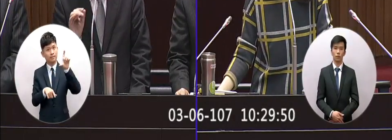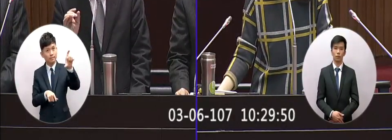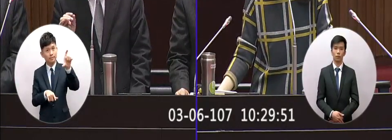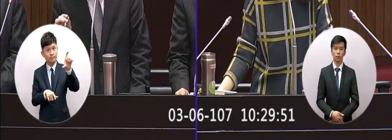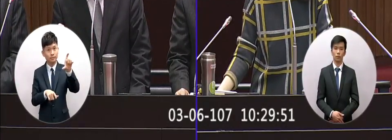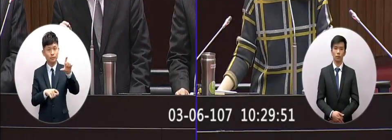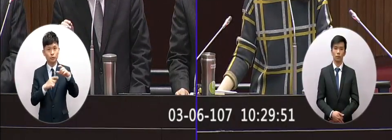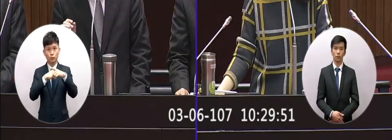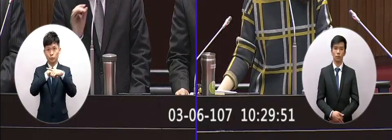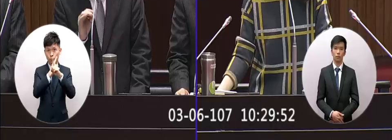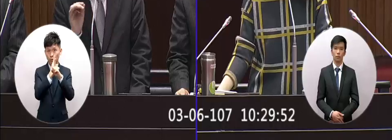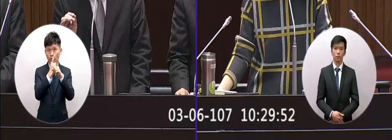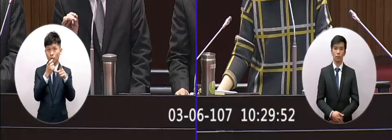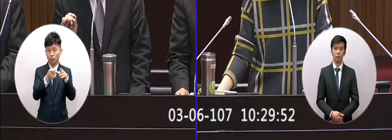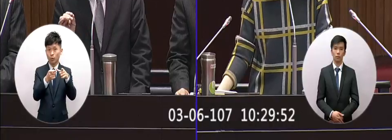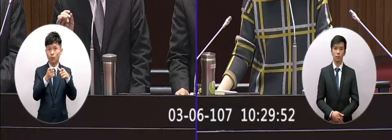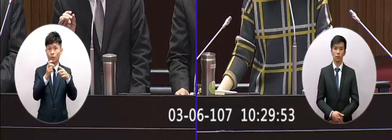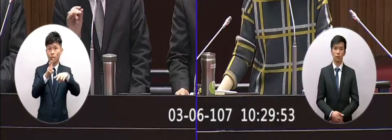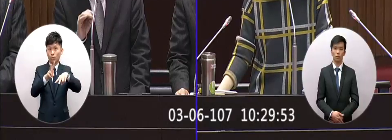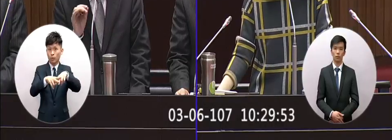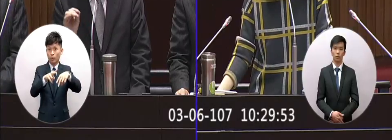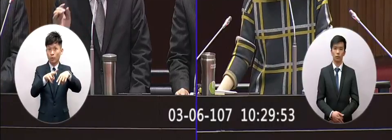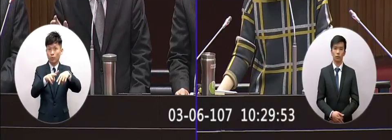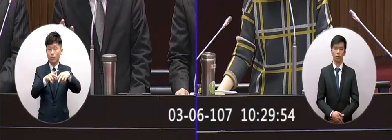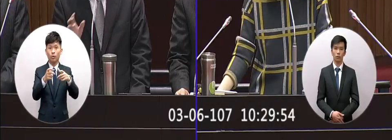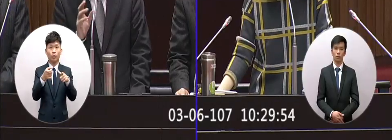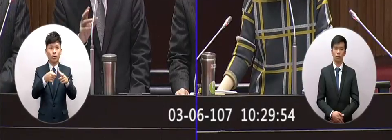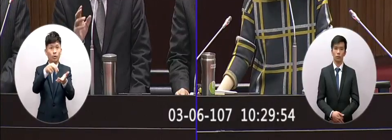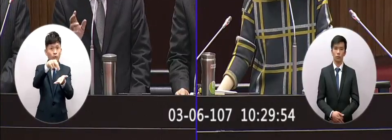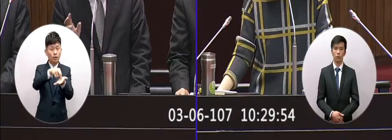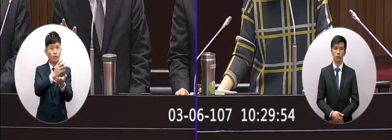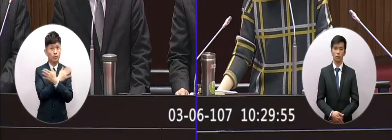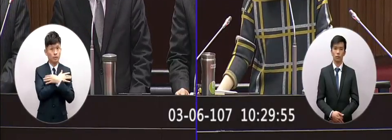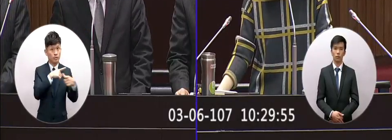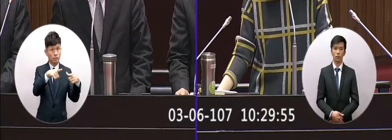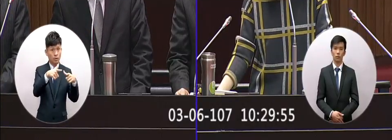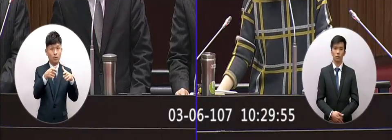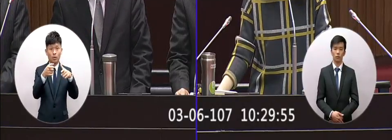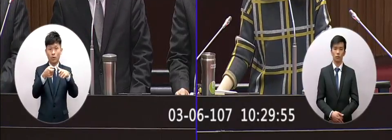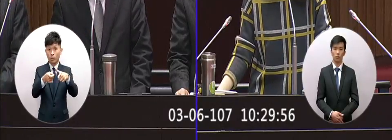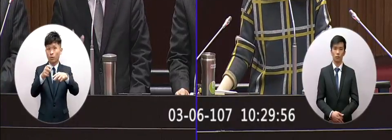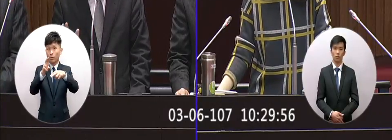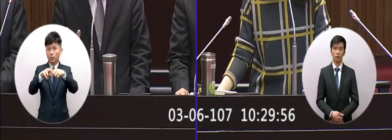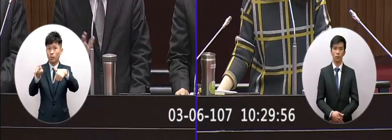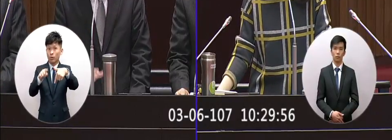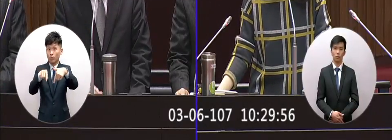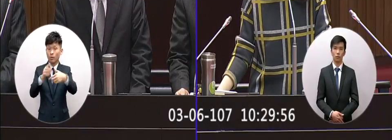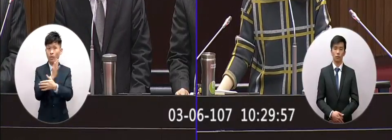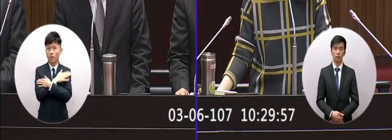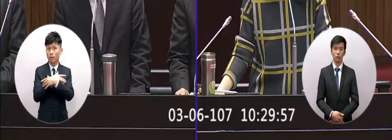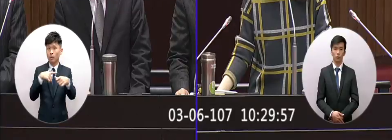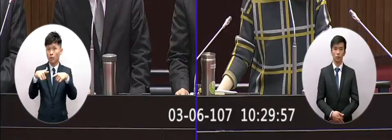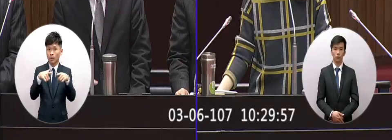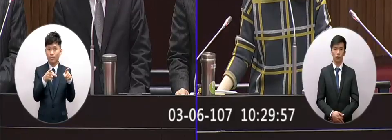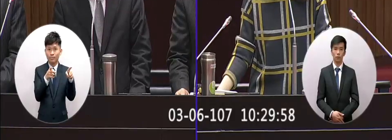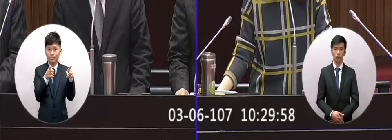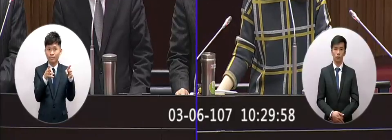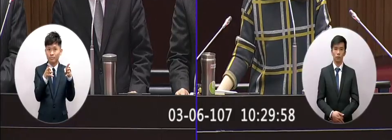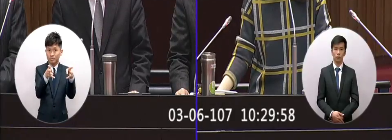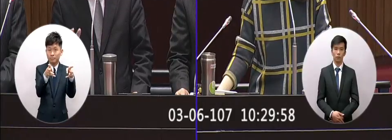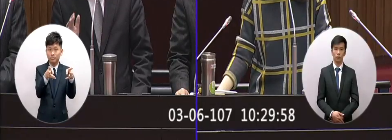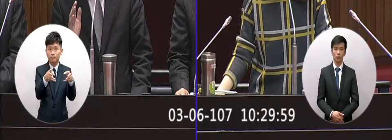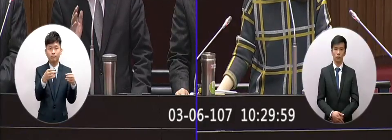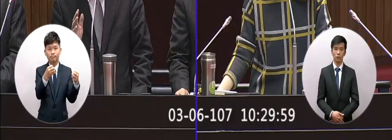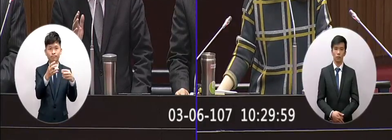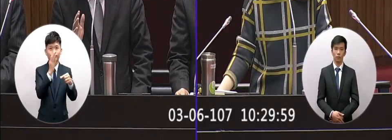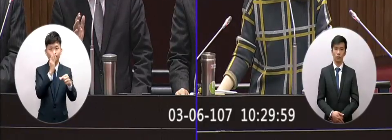叫准公共化准公共准公立幼儿园或是公共化的幼儿园那目前都还在讨论还